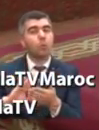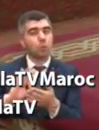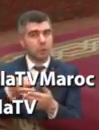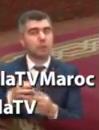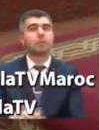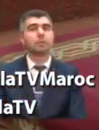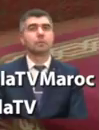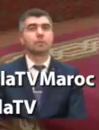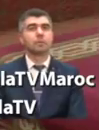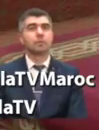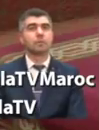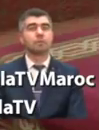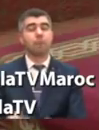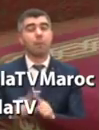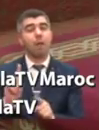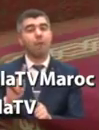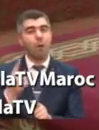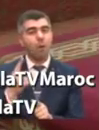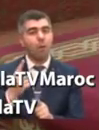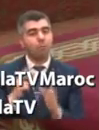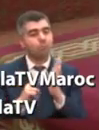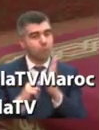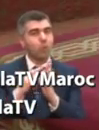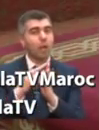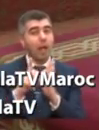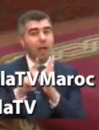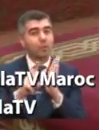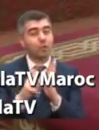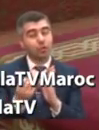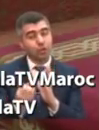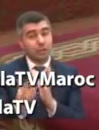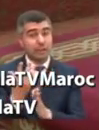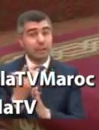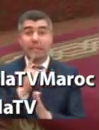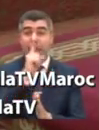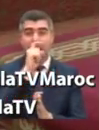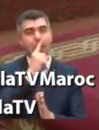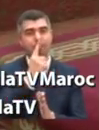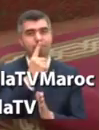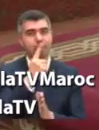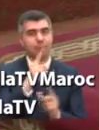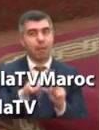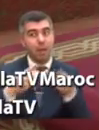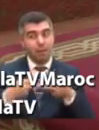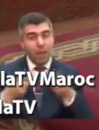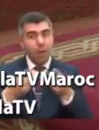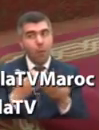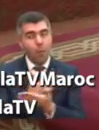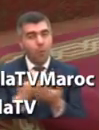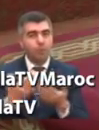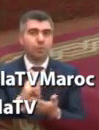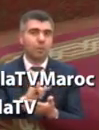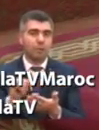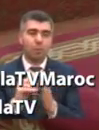اذا حنا في بدايه مسار راه كتعرفوا بانه مشينا منطلقنا من شي حاجه اللي ما كايناش واليوم